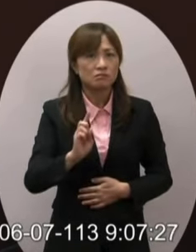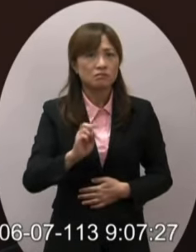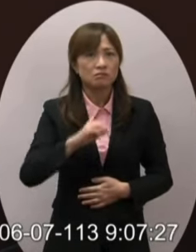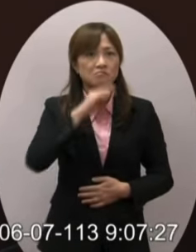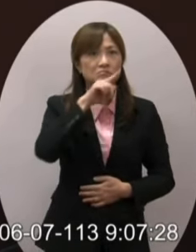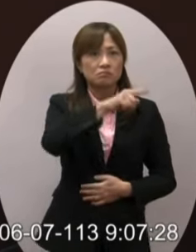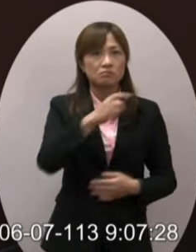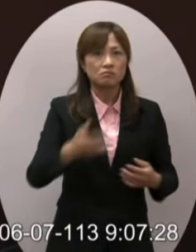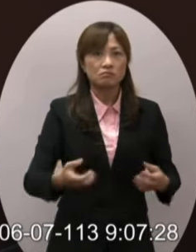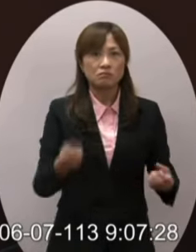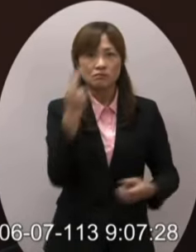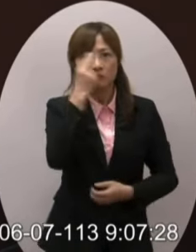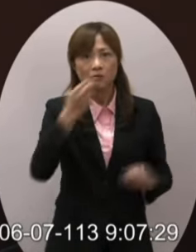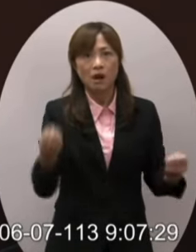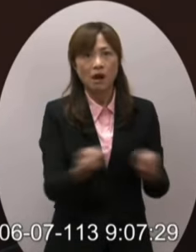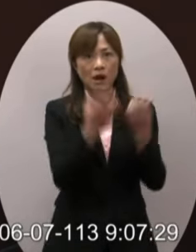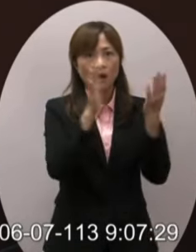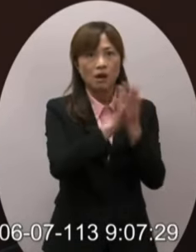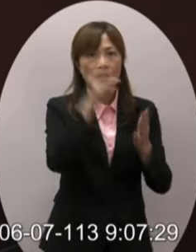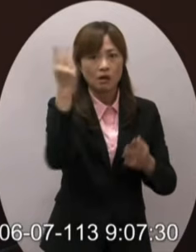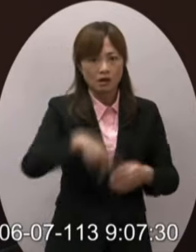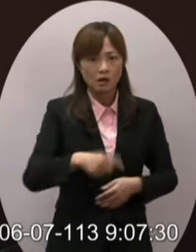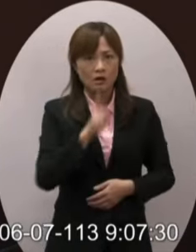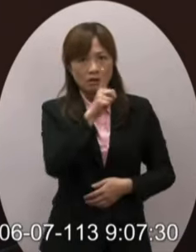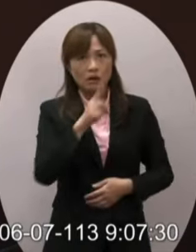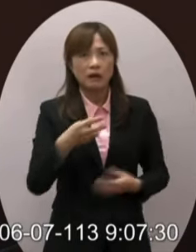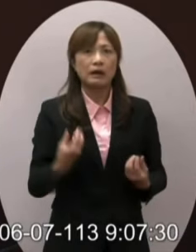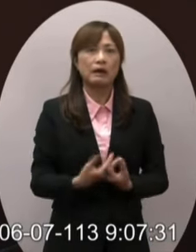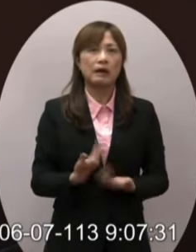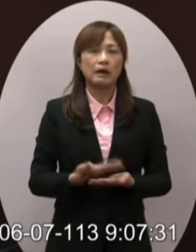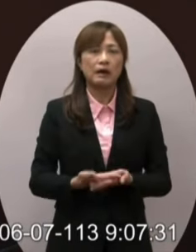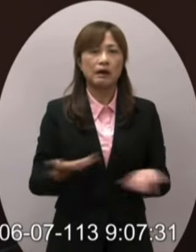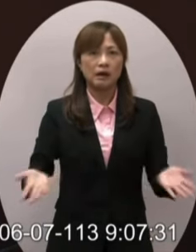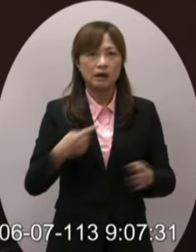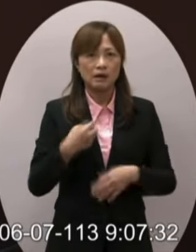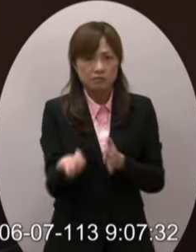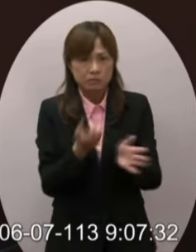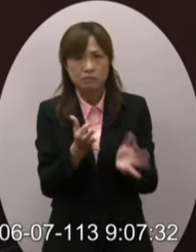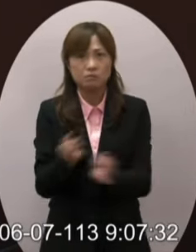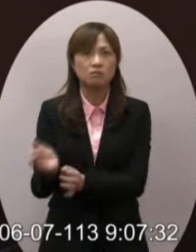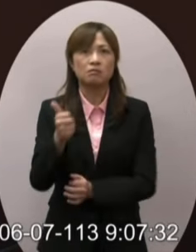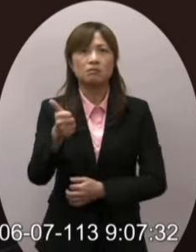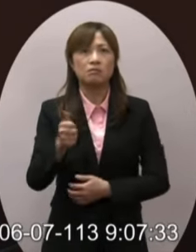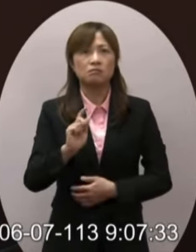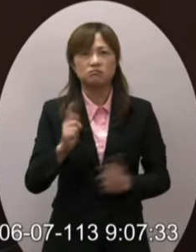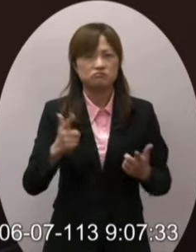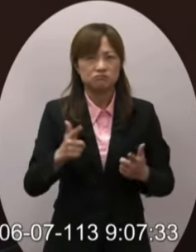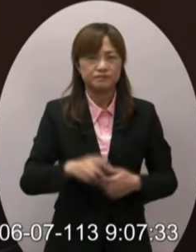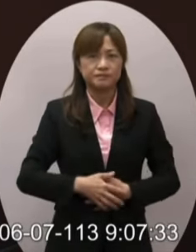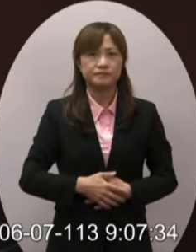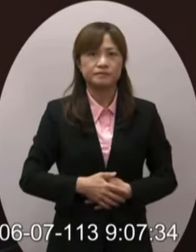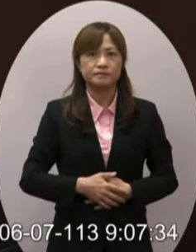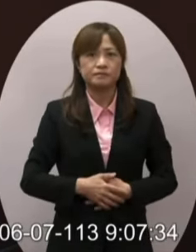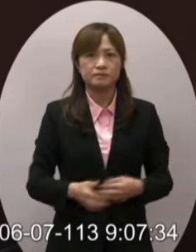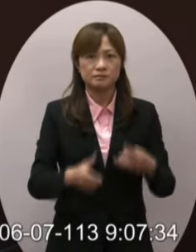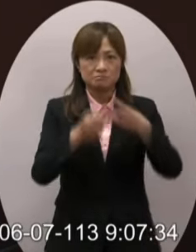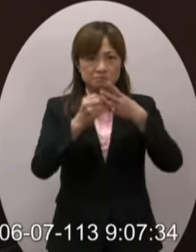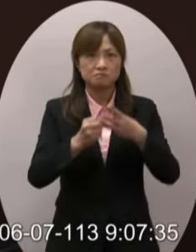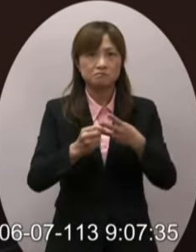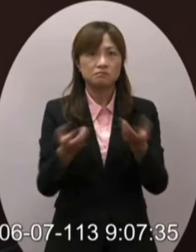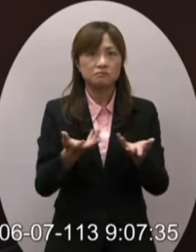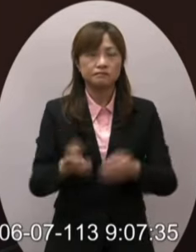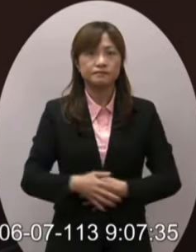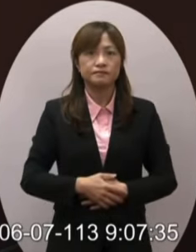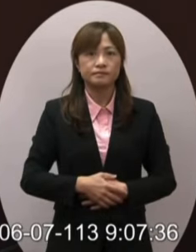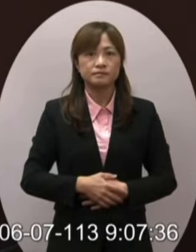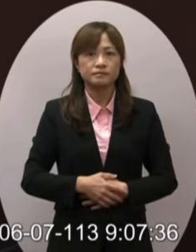之后再来说啊，早知如此何必当初。第三点也是本席强烈建议的，也就是说在